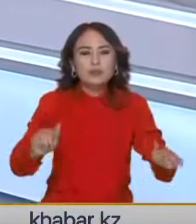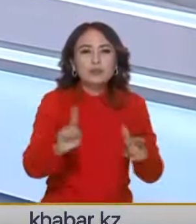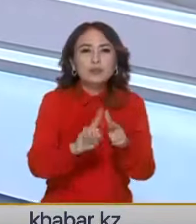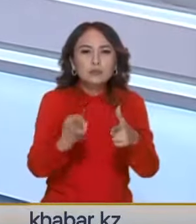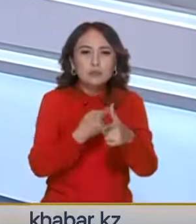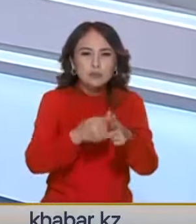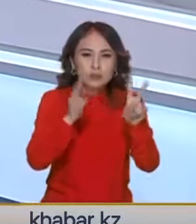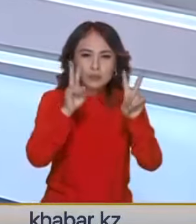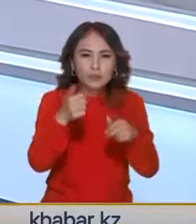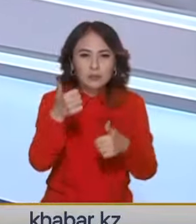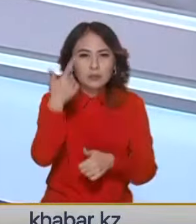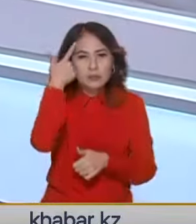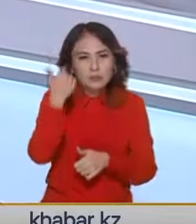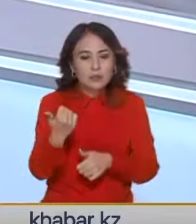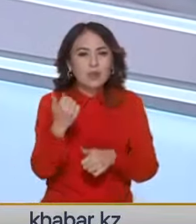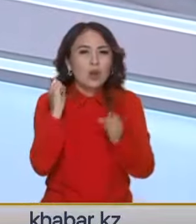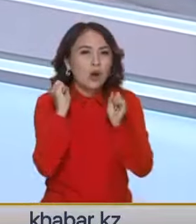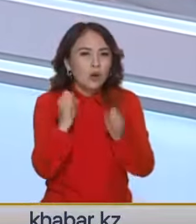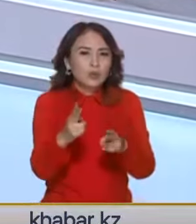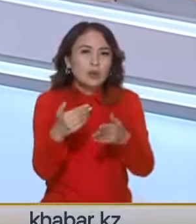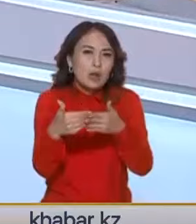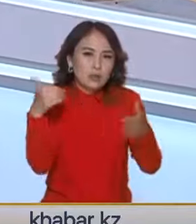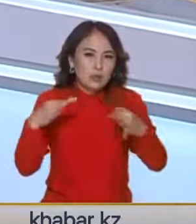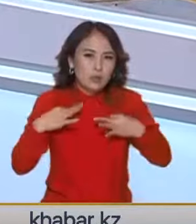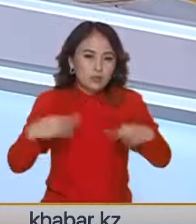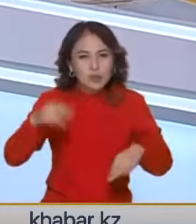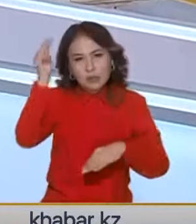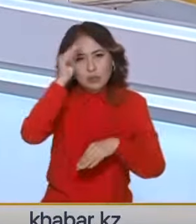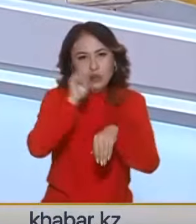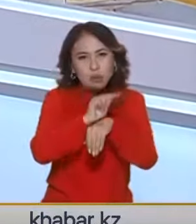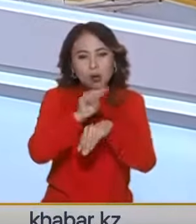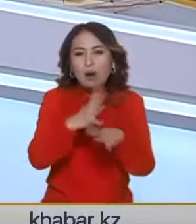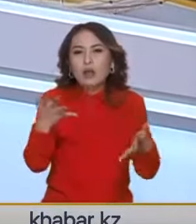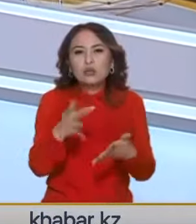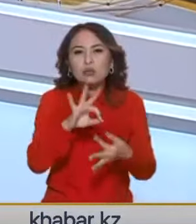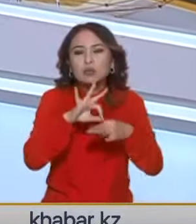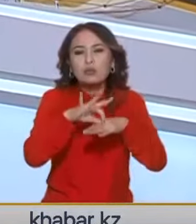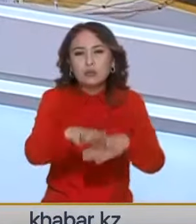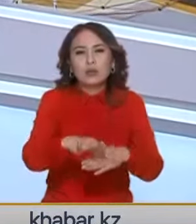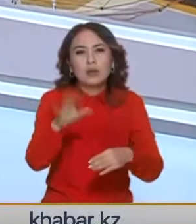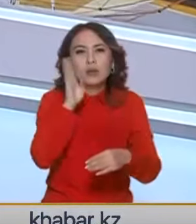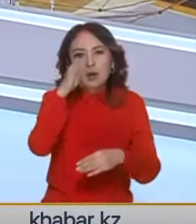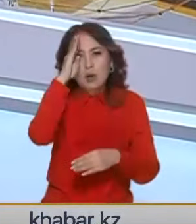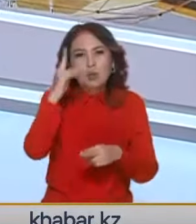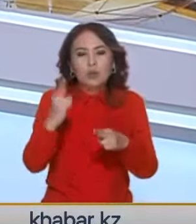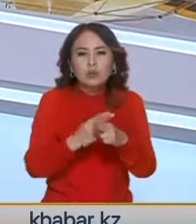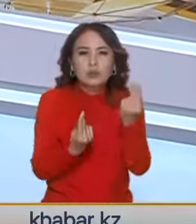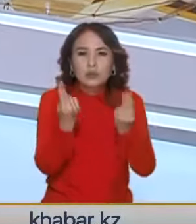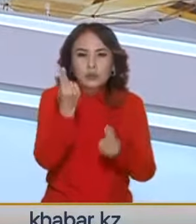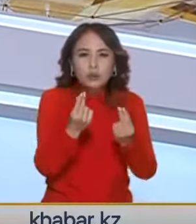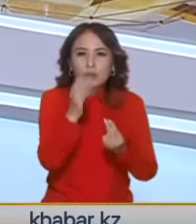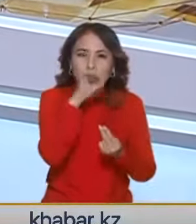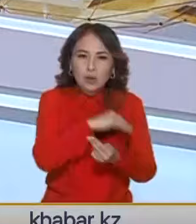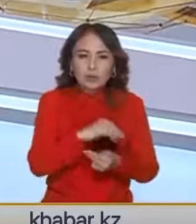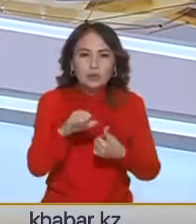ата аталған қосымшаларды жақсы білетінін көрсетті. Қауіптің алдын алу шаралары білім ордаларында қалай жүріп жатыр, ата-аналар қауіпті ойыннан